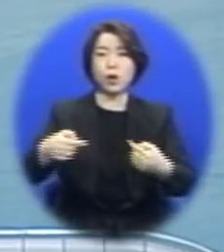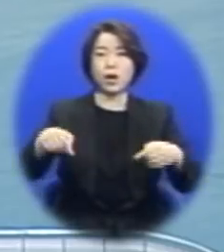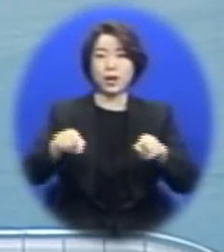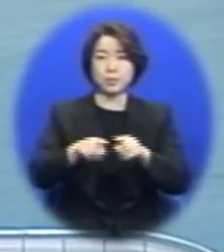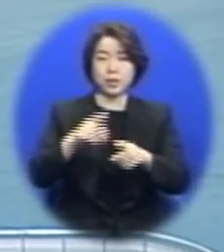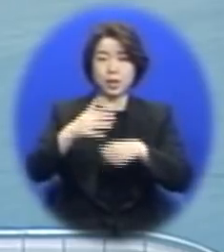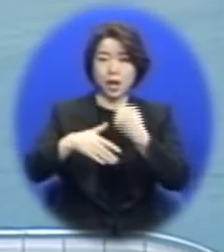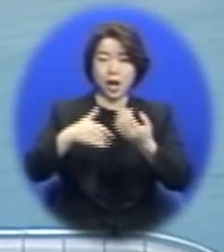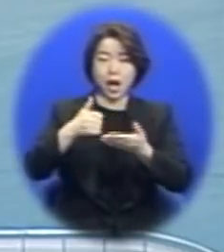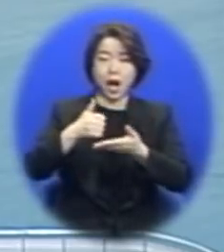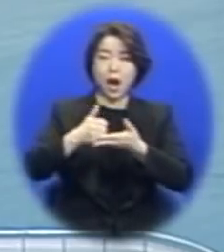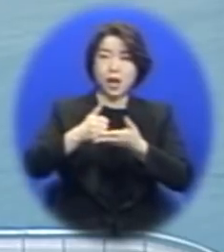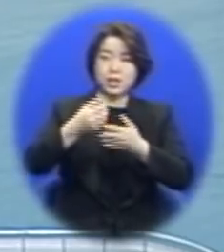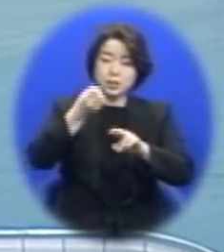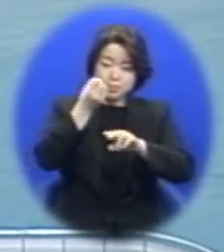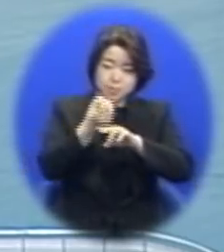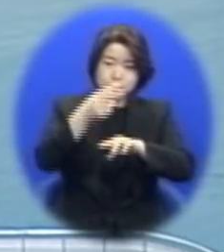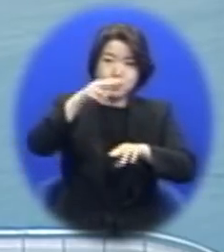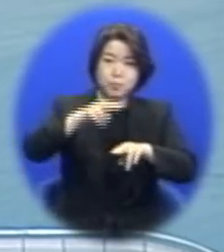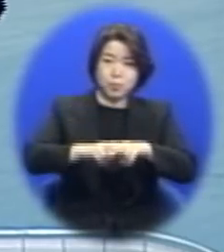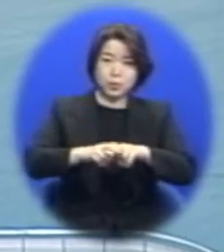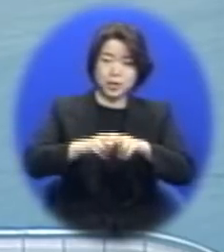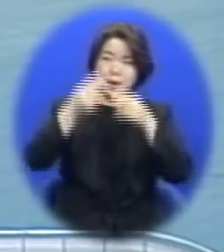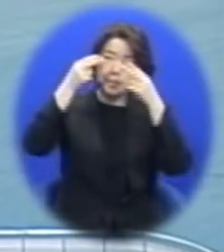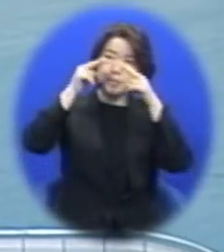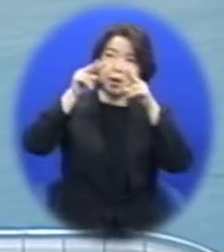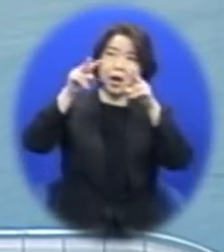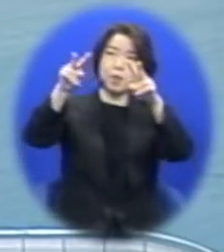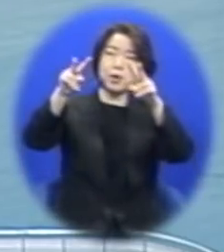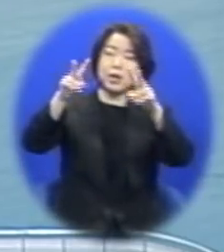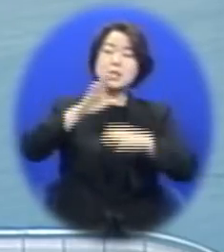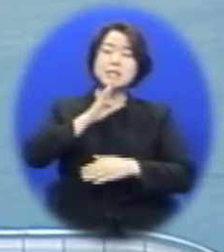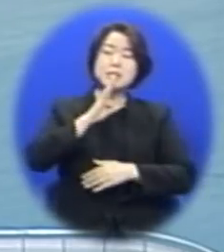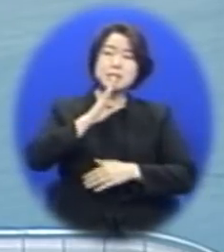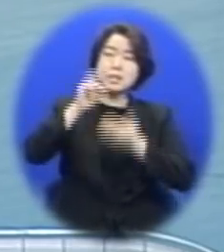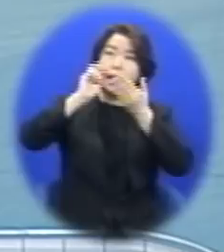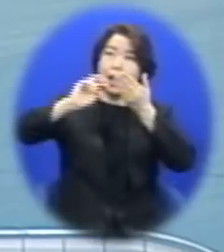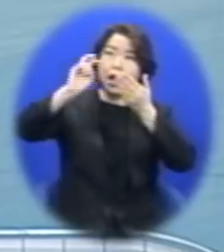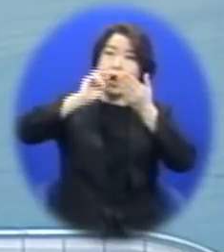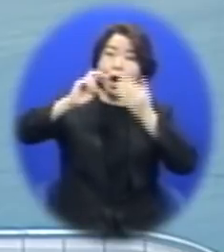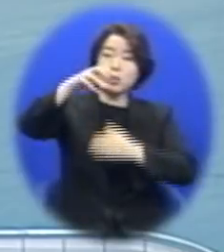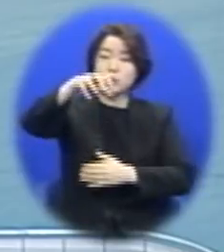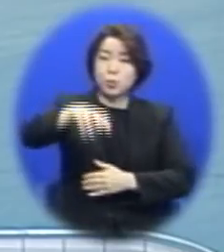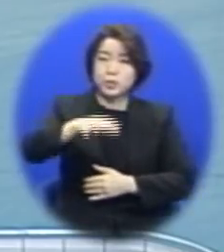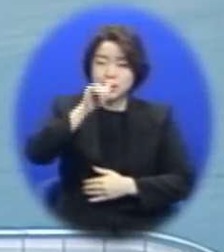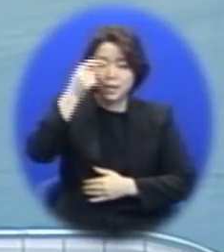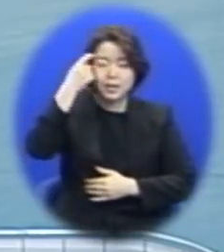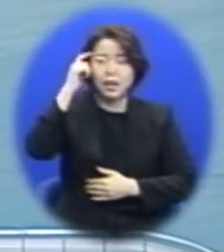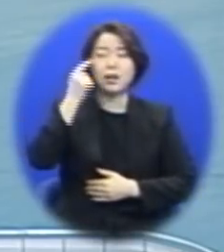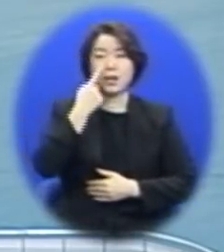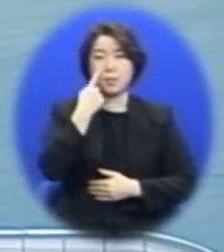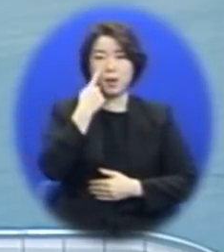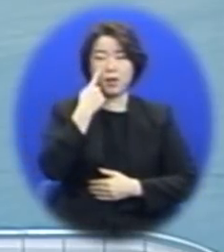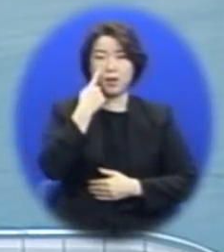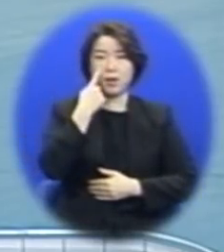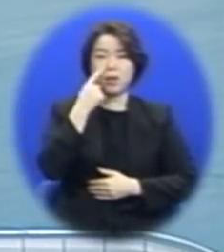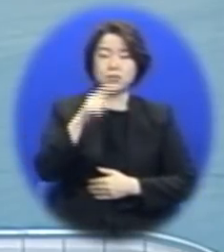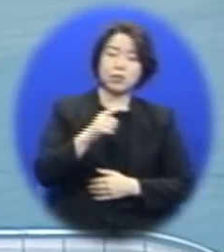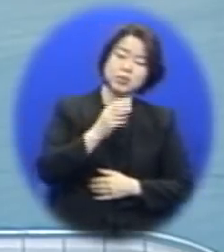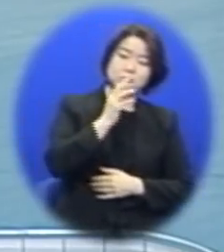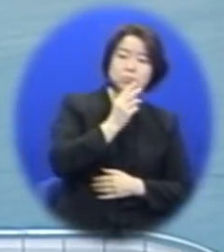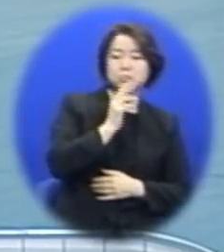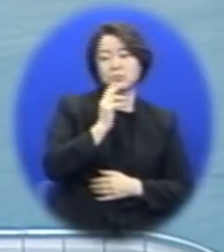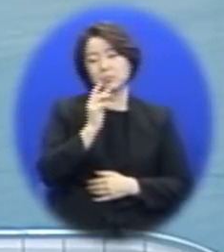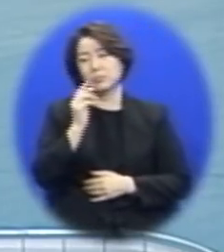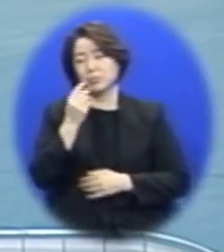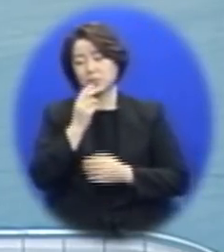하나님의 보좌를 바라보면서 찬송을 실제로 하는 그 자리에 있다고 생각해 보십시오. 그 자리에서도 웅얼웅얼 찬송할